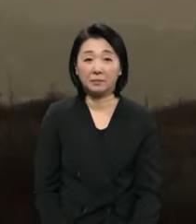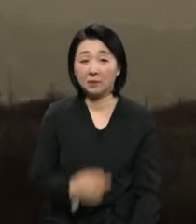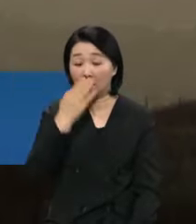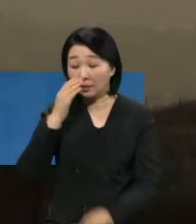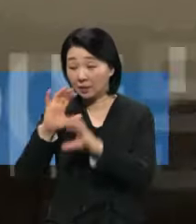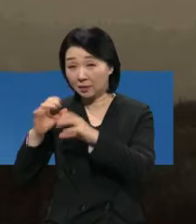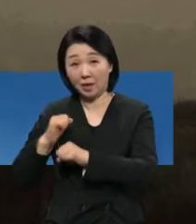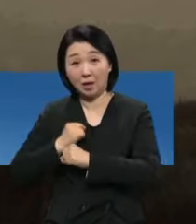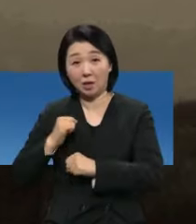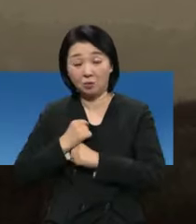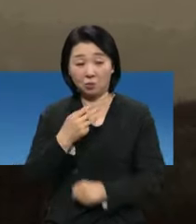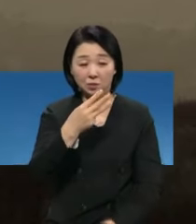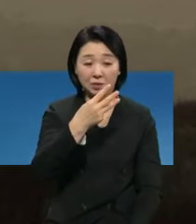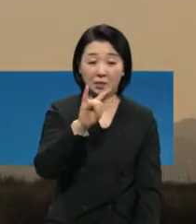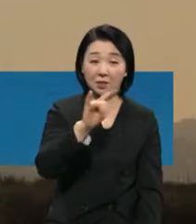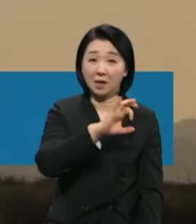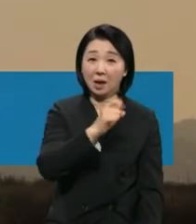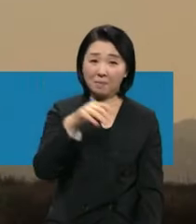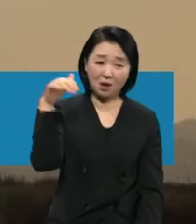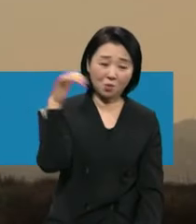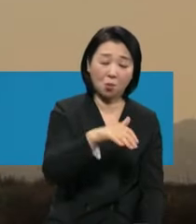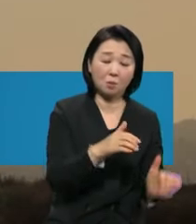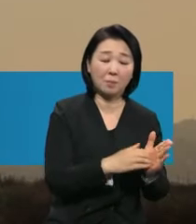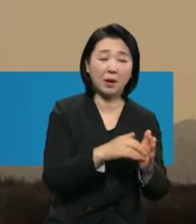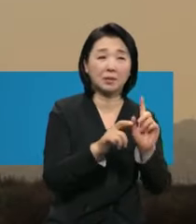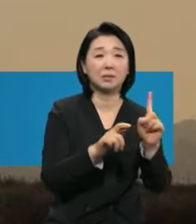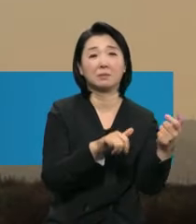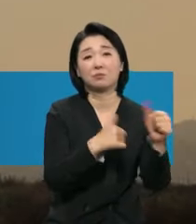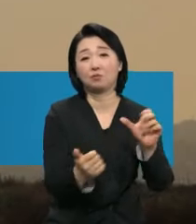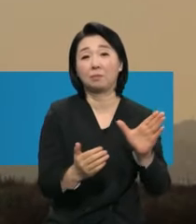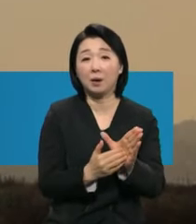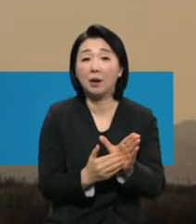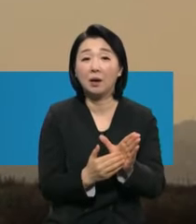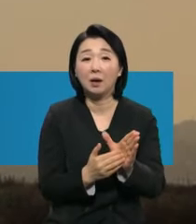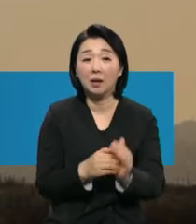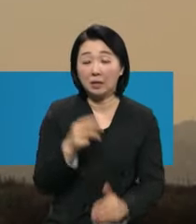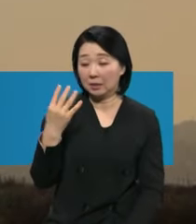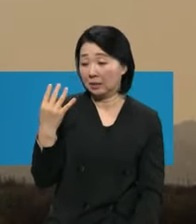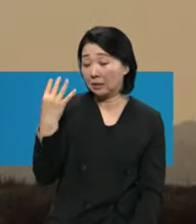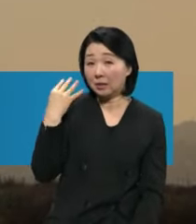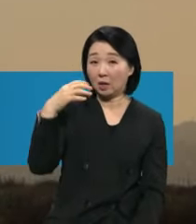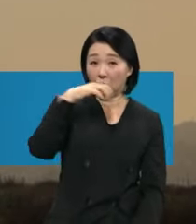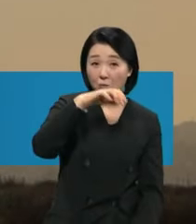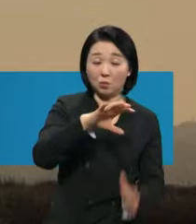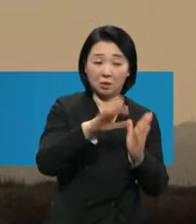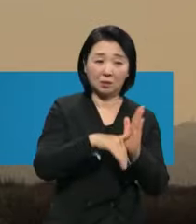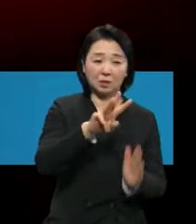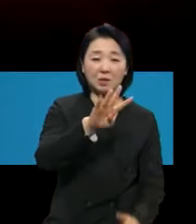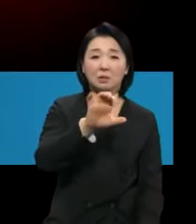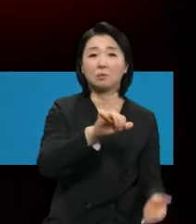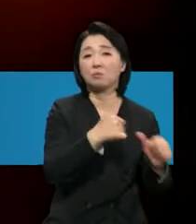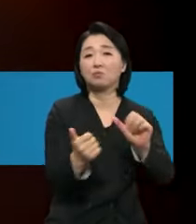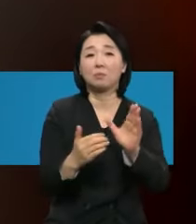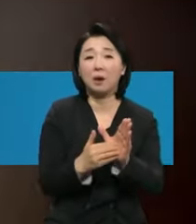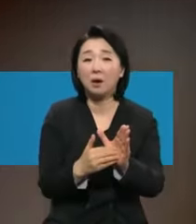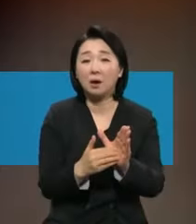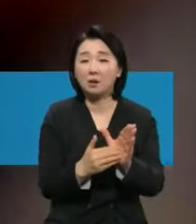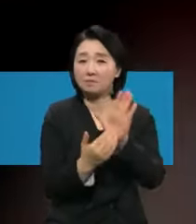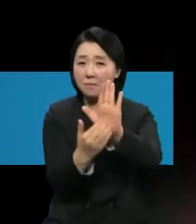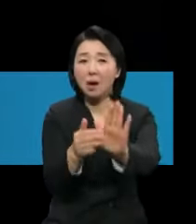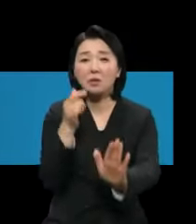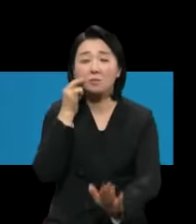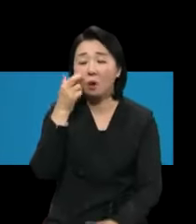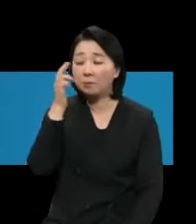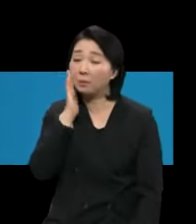이스라엘군이 라파를 또 공습해 21명이 사망한 걸로 전해졌습니다. 사흘 전 공격에서도 45명이 숨졌는데 이걸